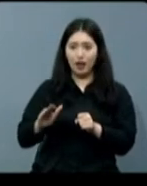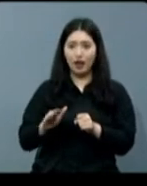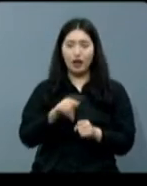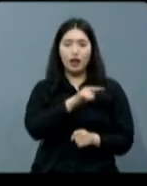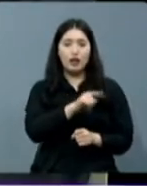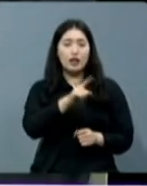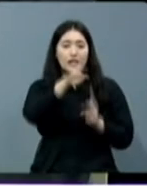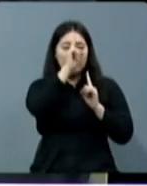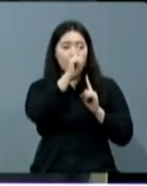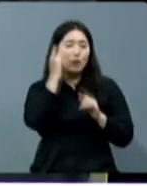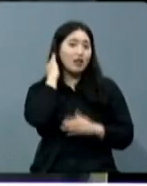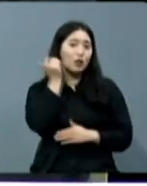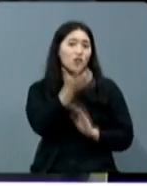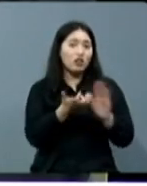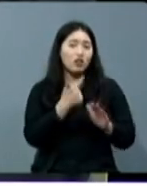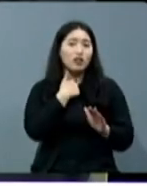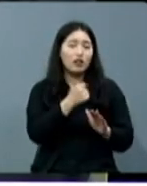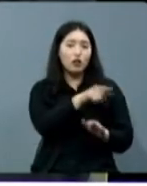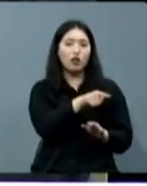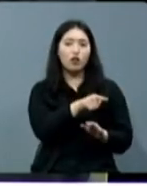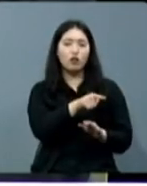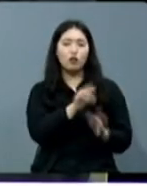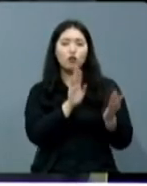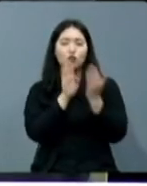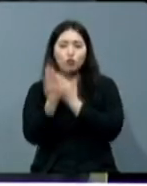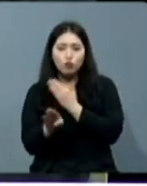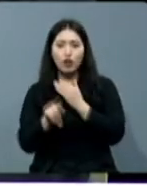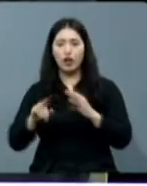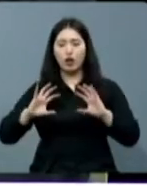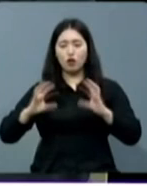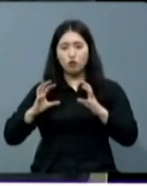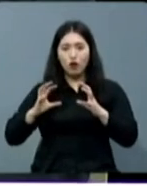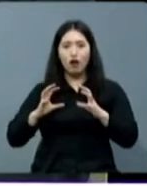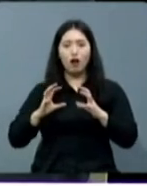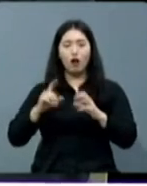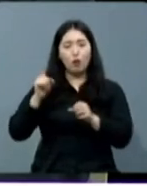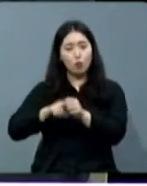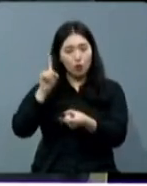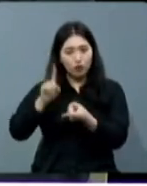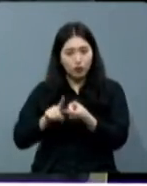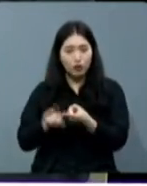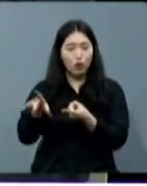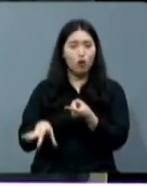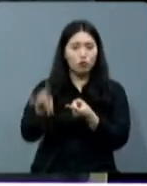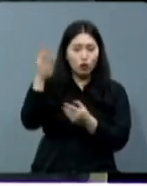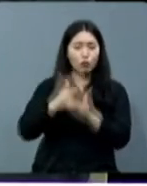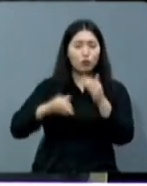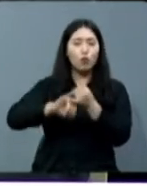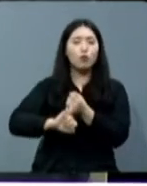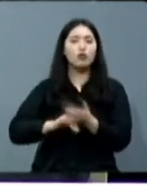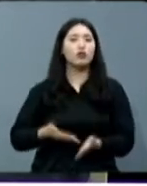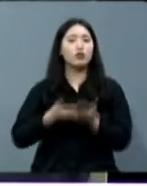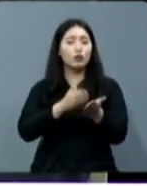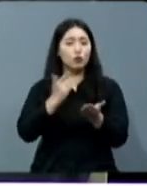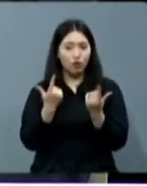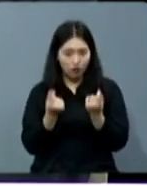이후에 이런 그렇죠. 성장률과 어떤 이런 국가의 이 도달 목표에 대해서는 처음으로 공약이 제시된 것 같아요. 그렇습니다.